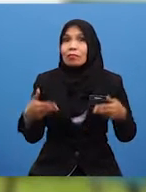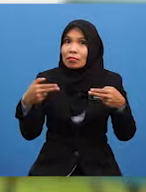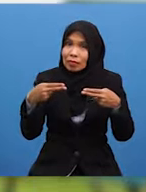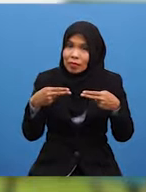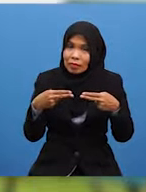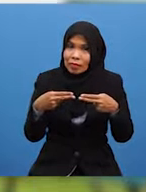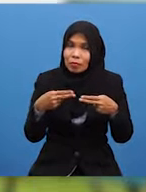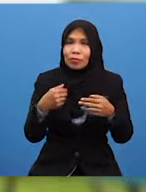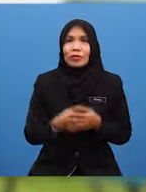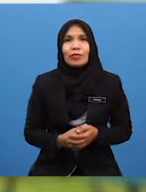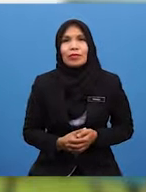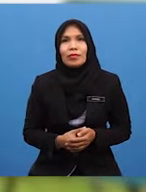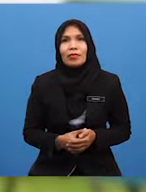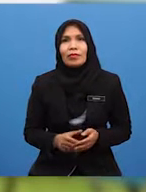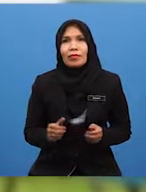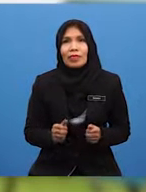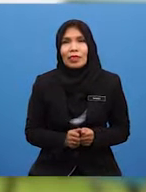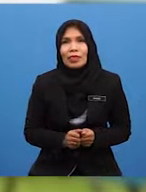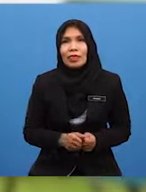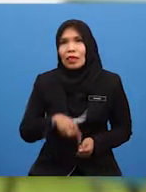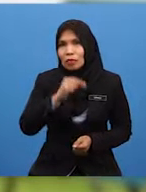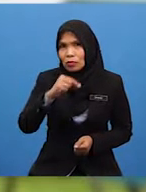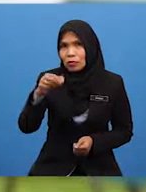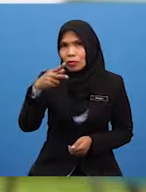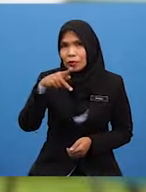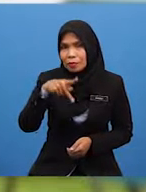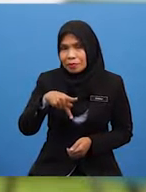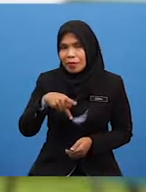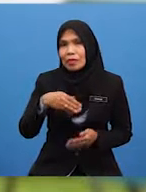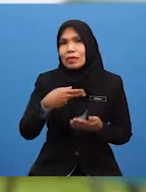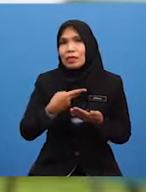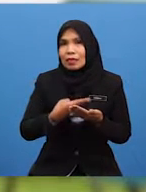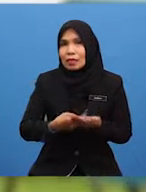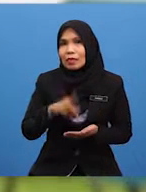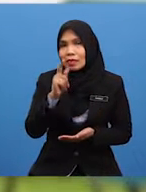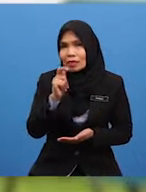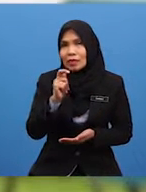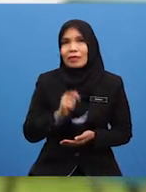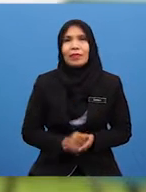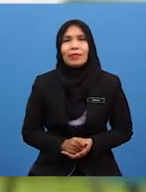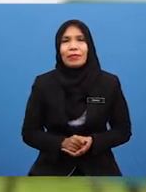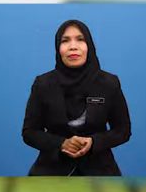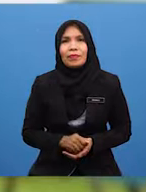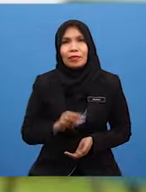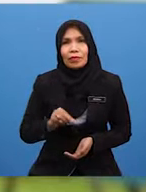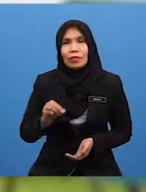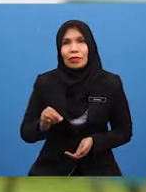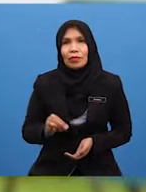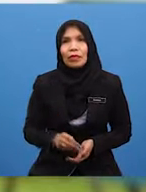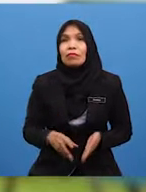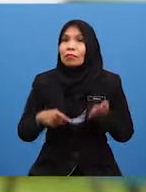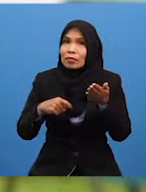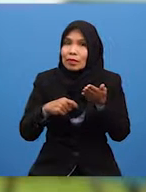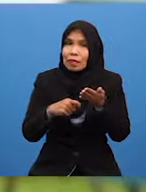dengan huruf P sehingga T. Murid-murid hanya perlu